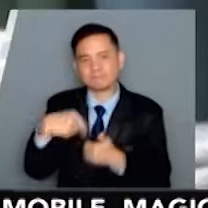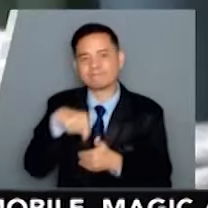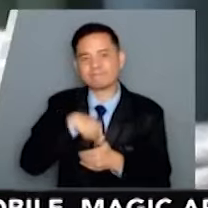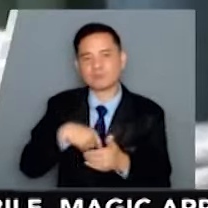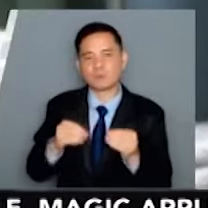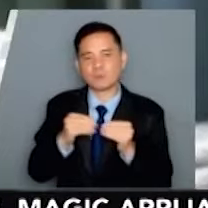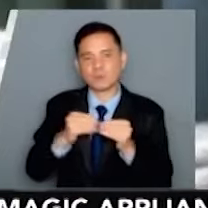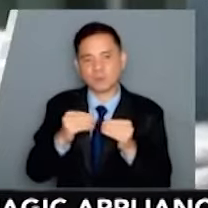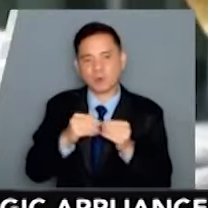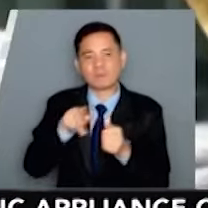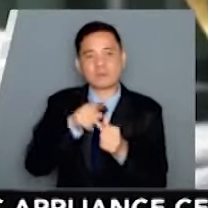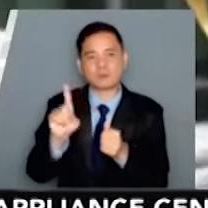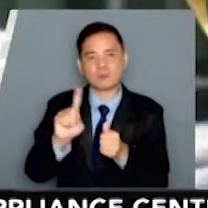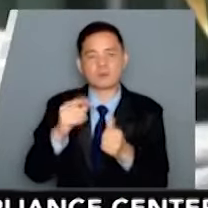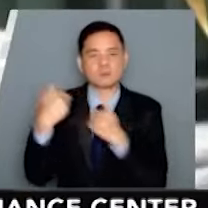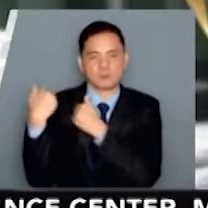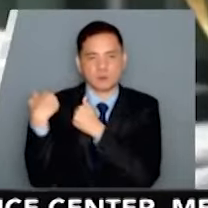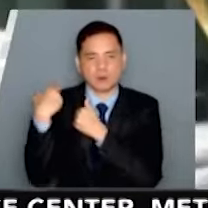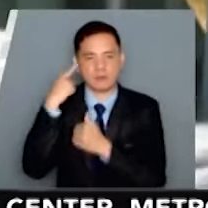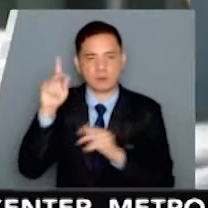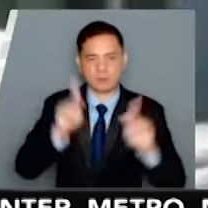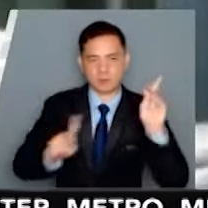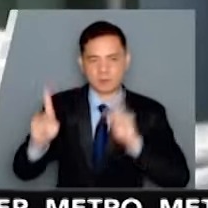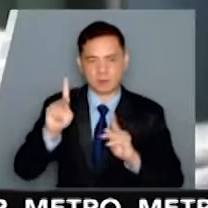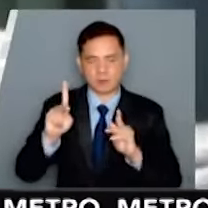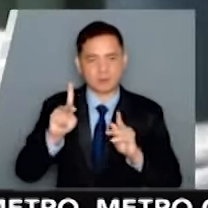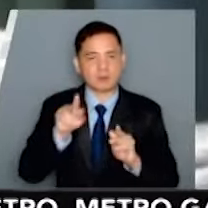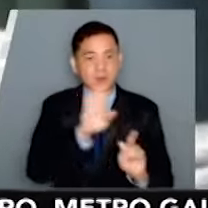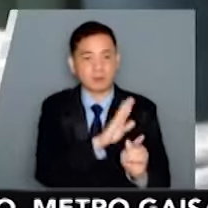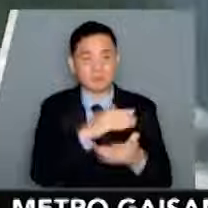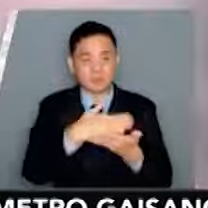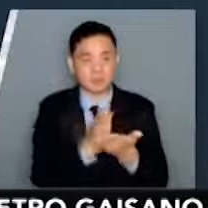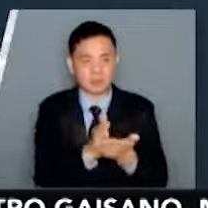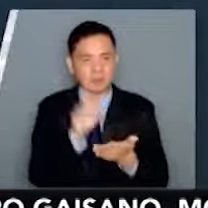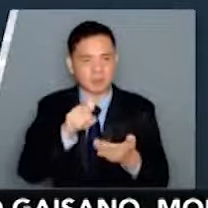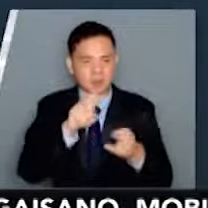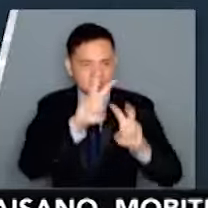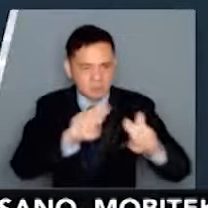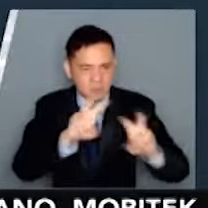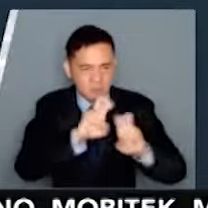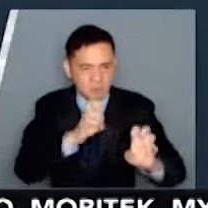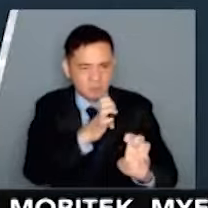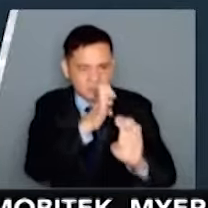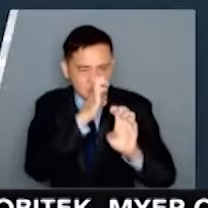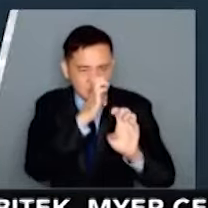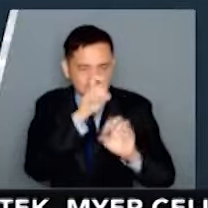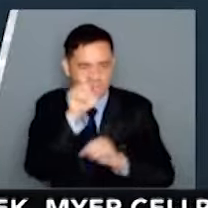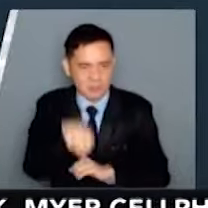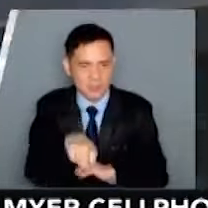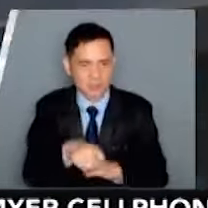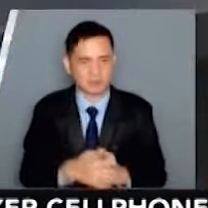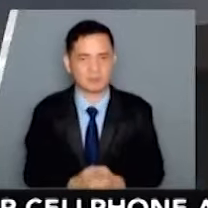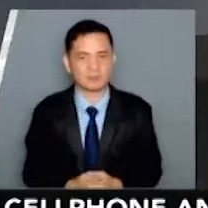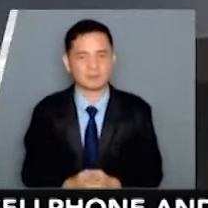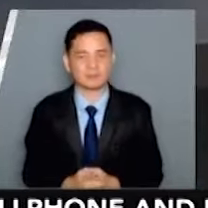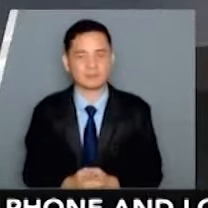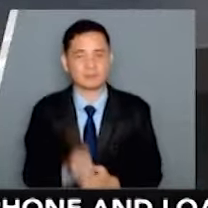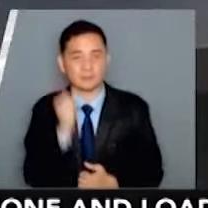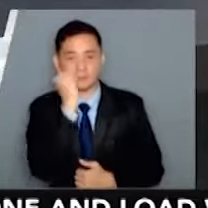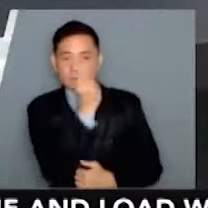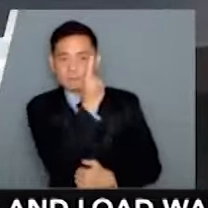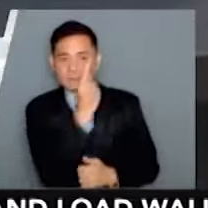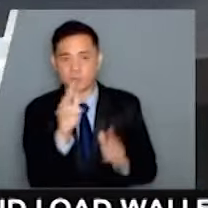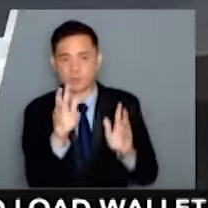na suriin, kilatisin ang ating budget. Bukod sa wala ang bise, wala rin kahit isang staff